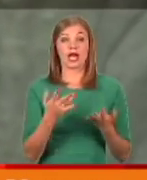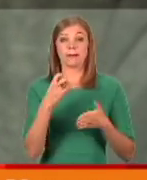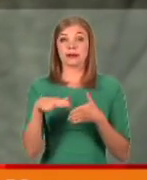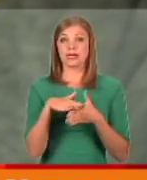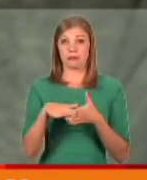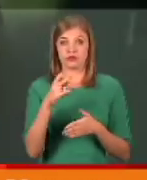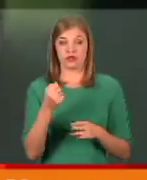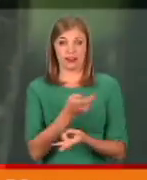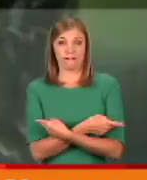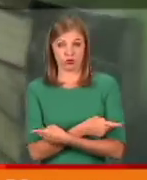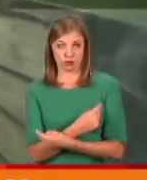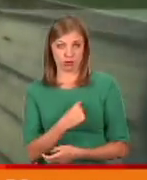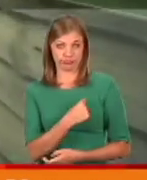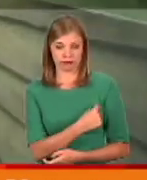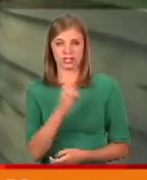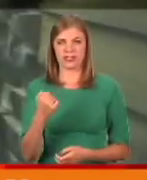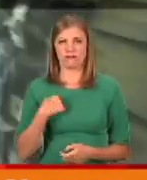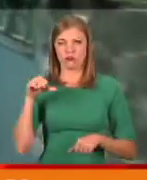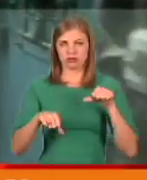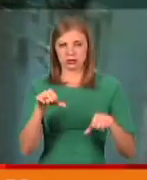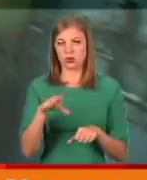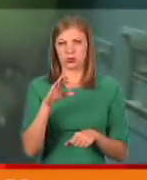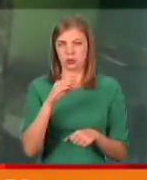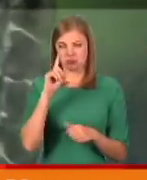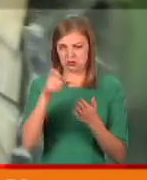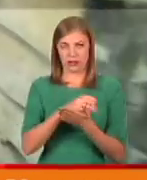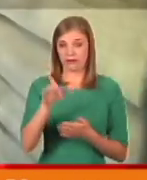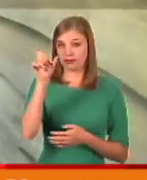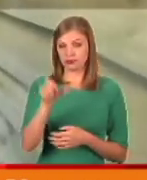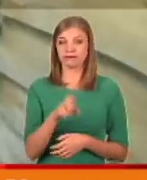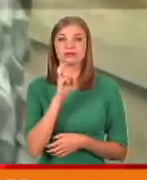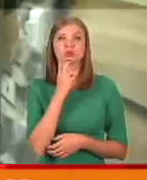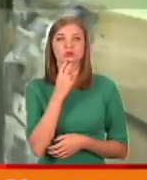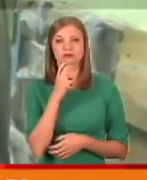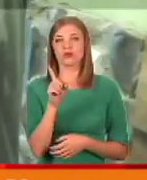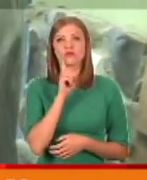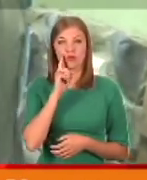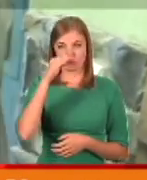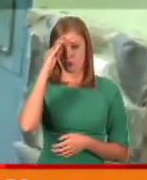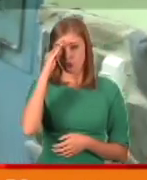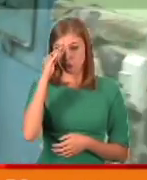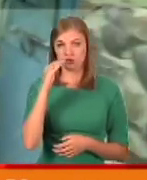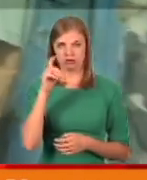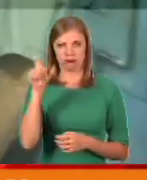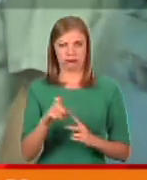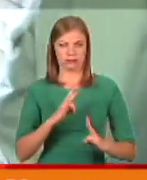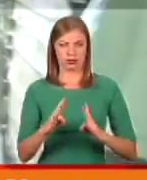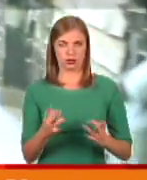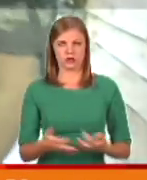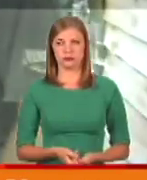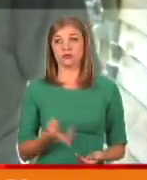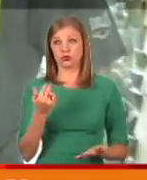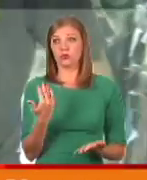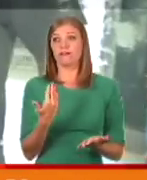прізвище на футболці і воєнізована охорона поряд, то ніяк не вгадаєш цьому усміхненому молодому хлопчині терориста. Ну,